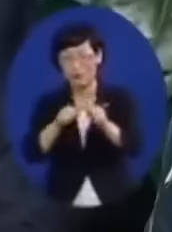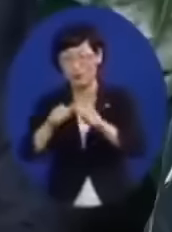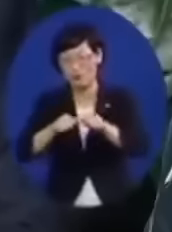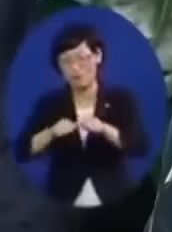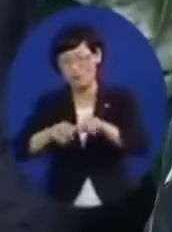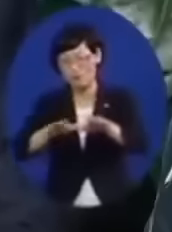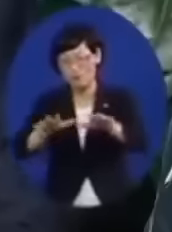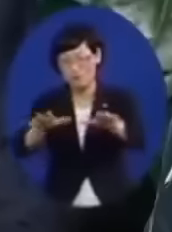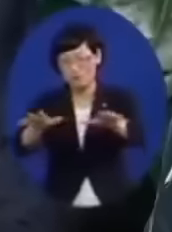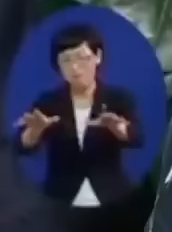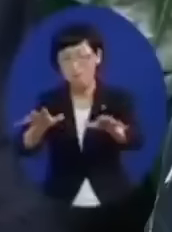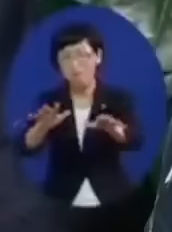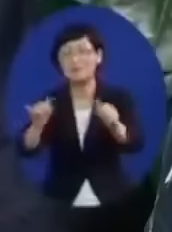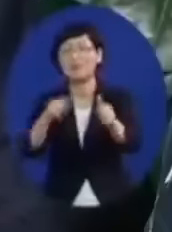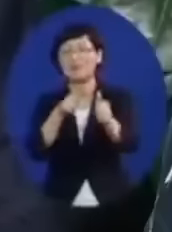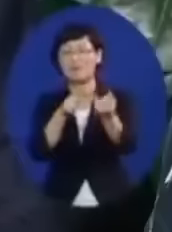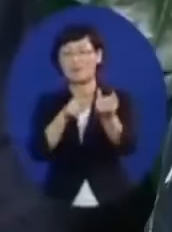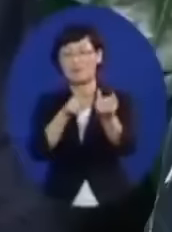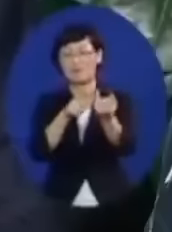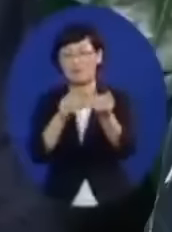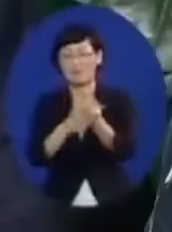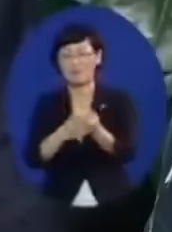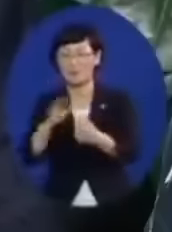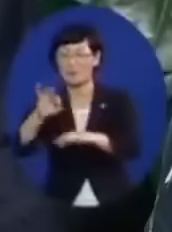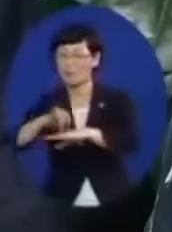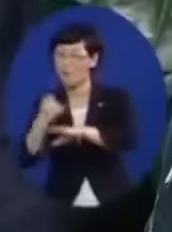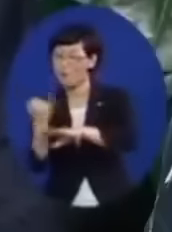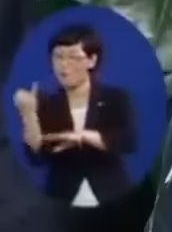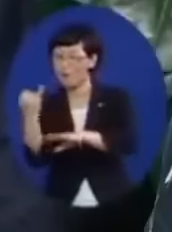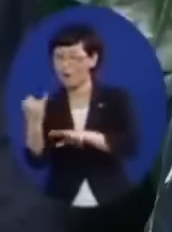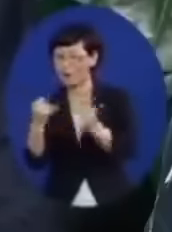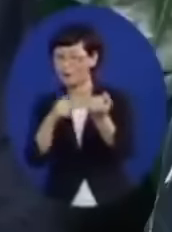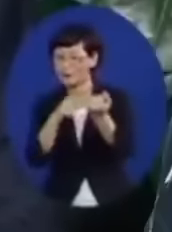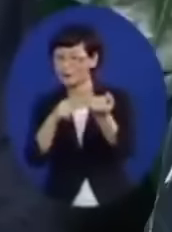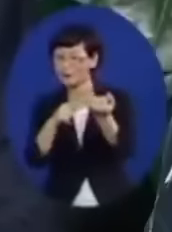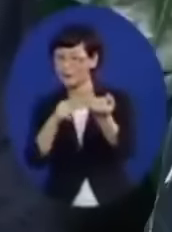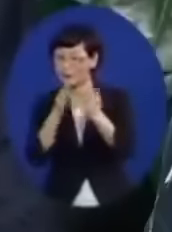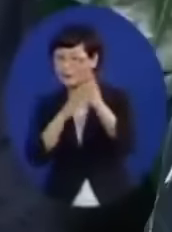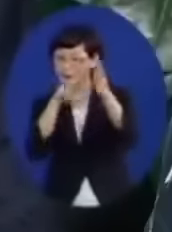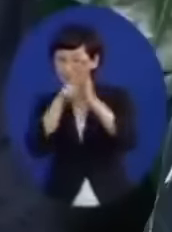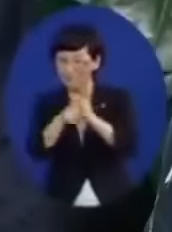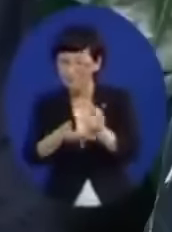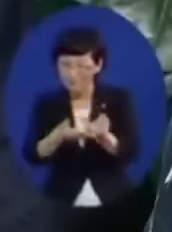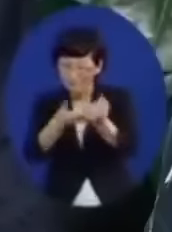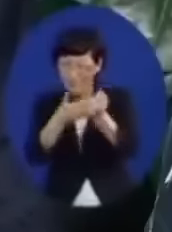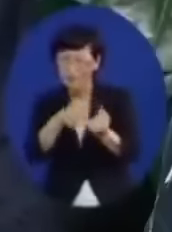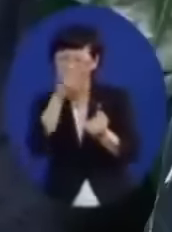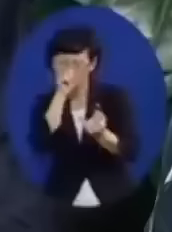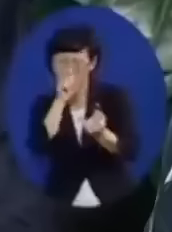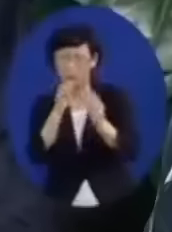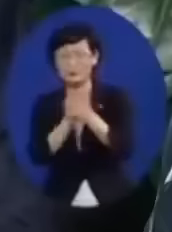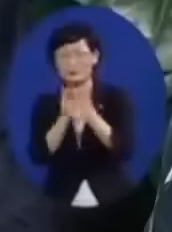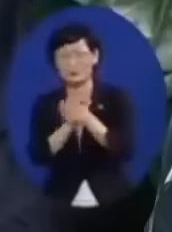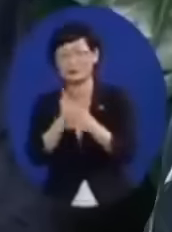났습니다. 그래 여왕이 그 과부집에 종종 왔다 갔다 하면서 좋은 친구가 됐는데